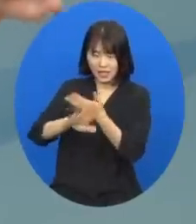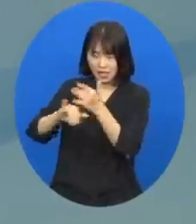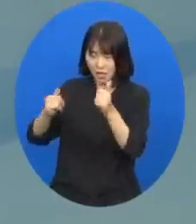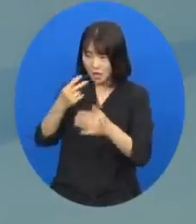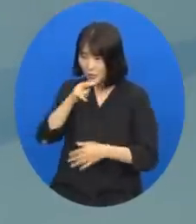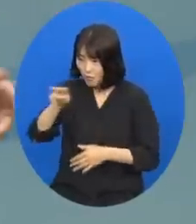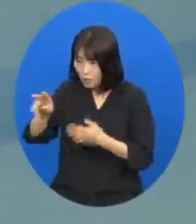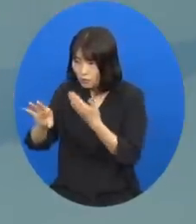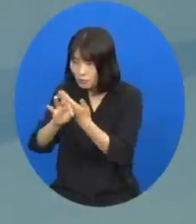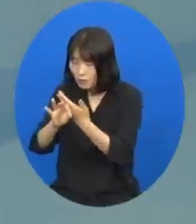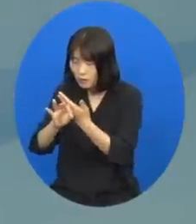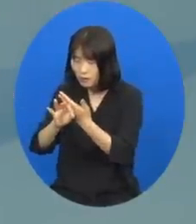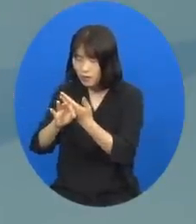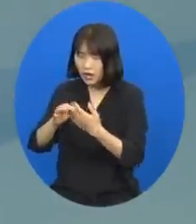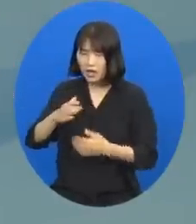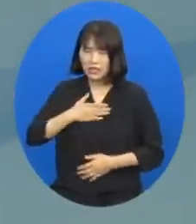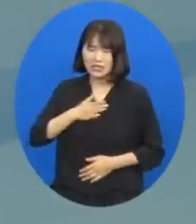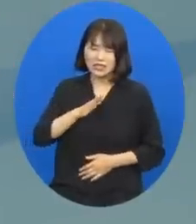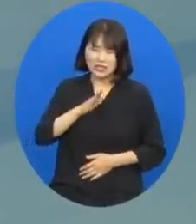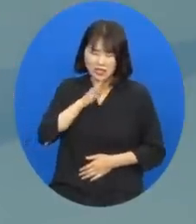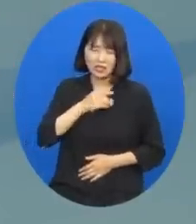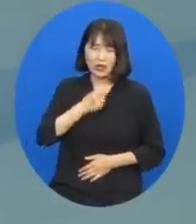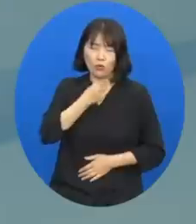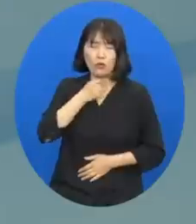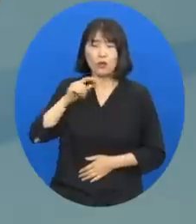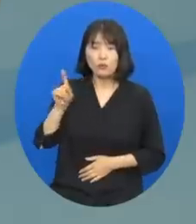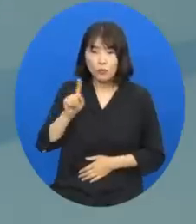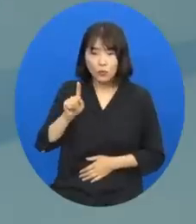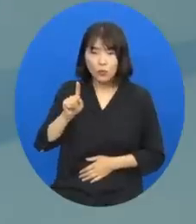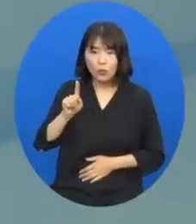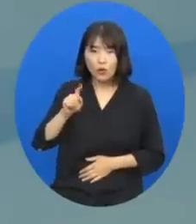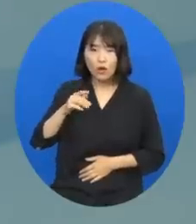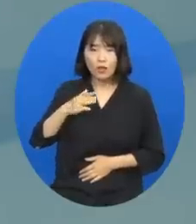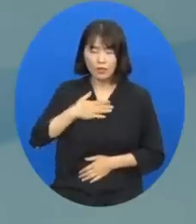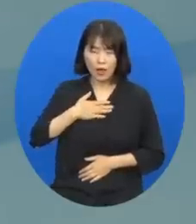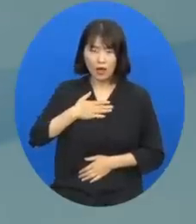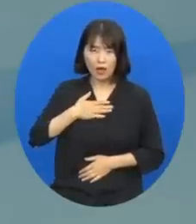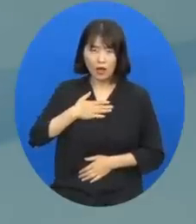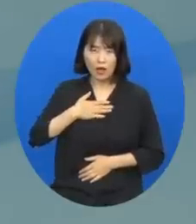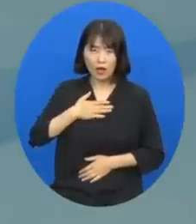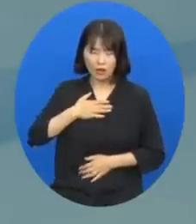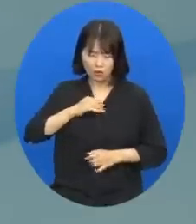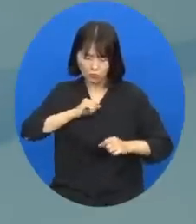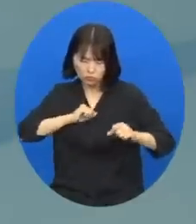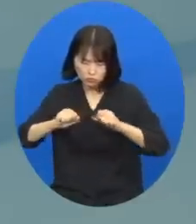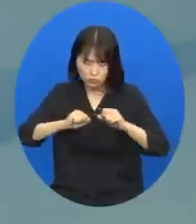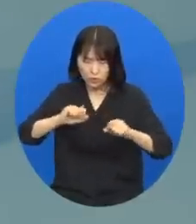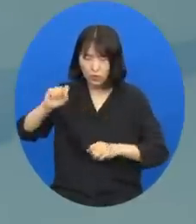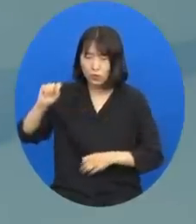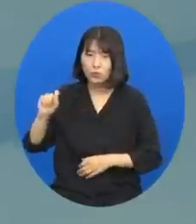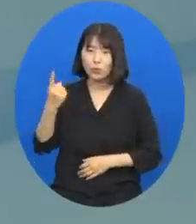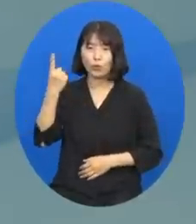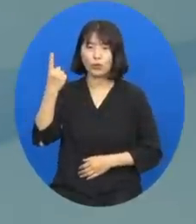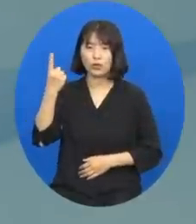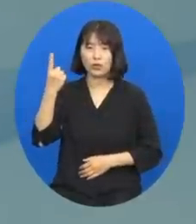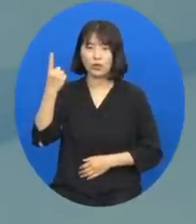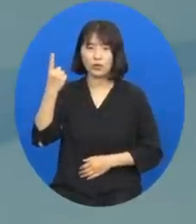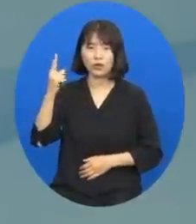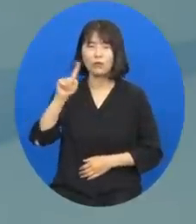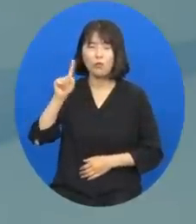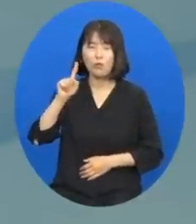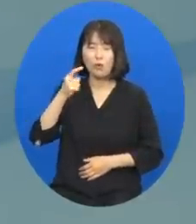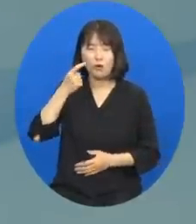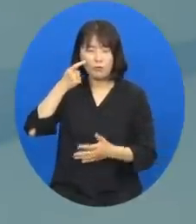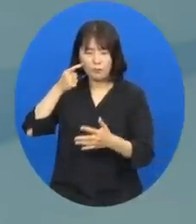사실상 진짜 원하는 것이 무엇이고 나라 하여도 부쩍 이라는 진짜 동기가 무엇인지를 보게